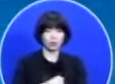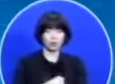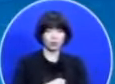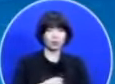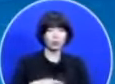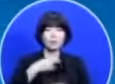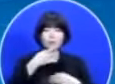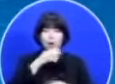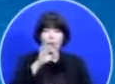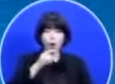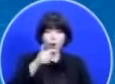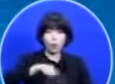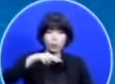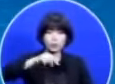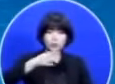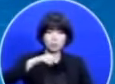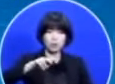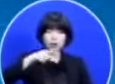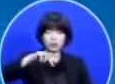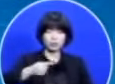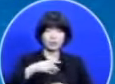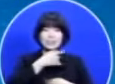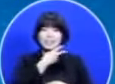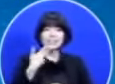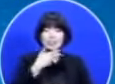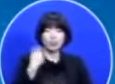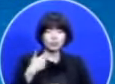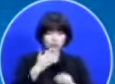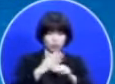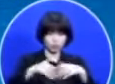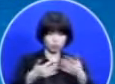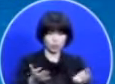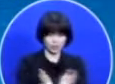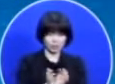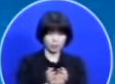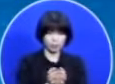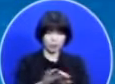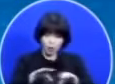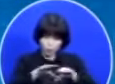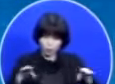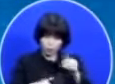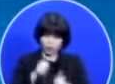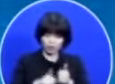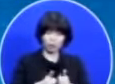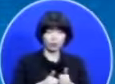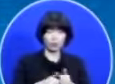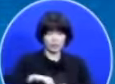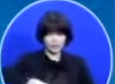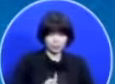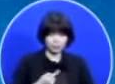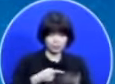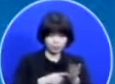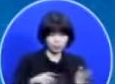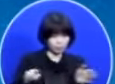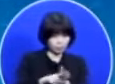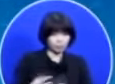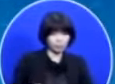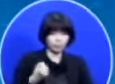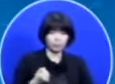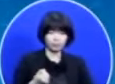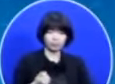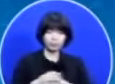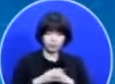퍼드 대학이 제시한 영국 중상층 의 기준입니다 페어플레이를 할 것 자신의 주장과 신념을 가질 것